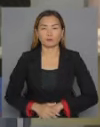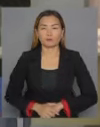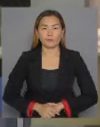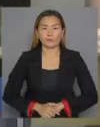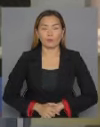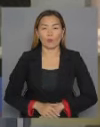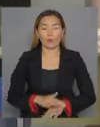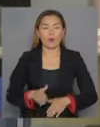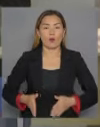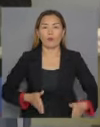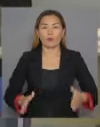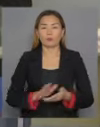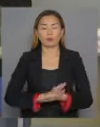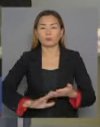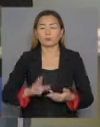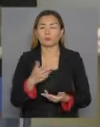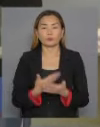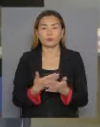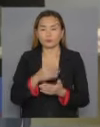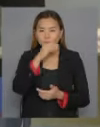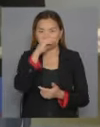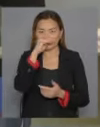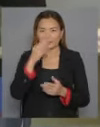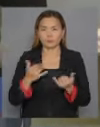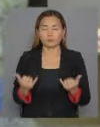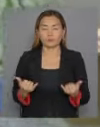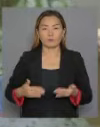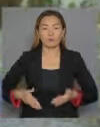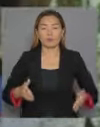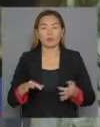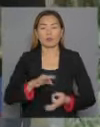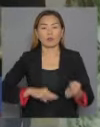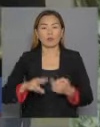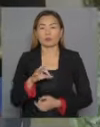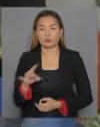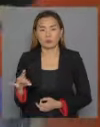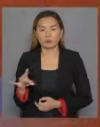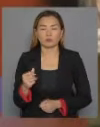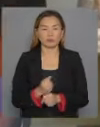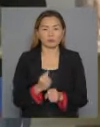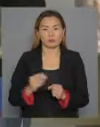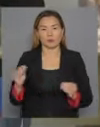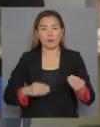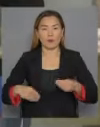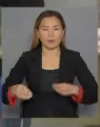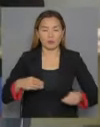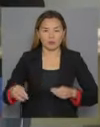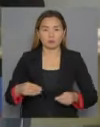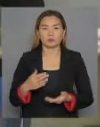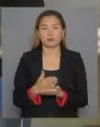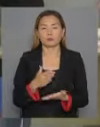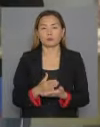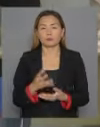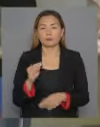Бұл жолдың экологиялық болуының себебінің өзі де жолдар қалдық қоқыстардан дайындалады. Яғни кәдімгі пластикалық